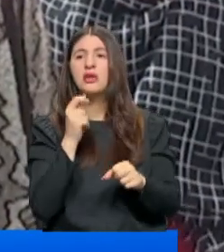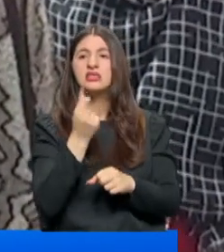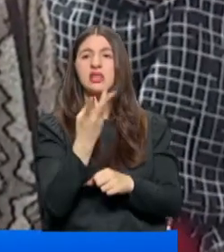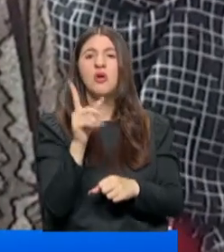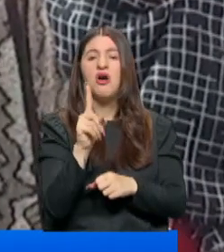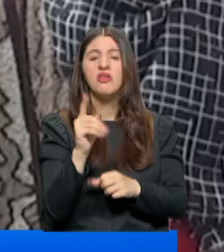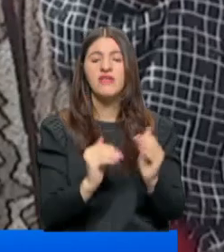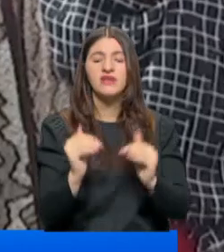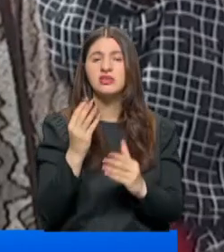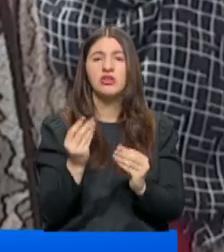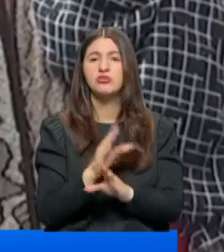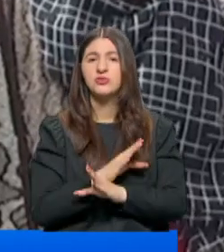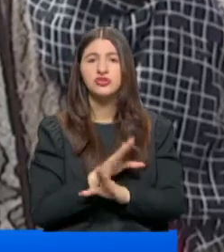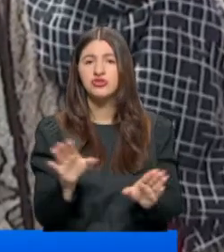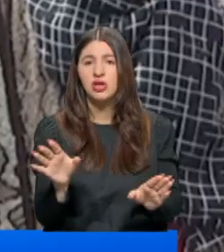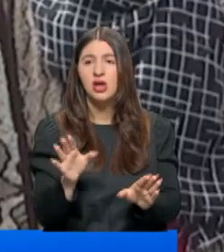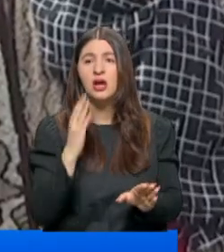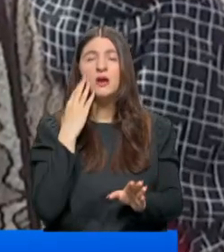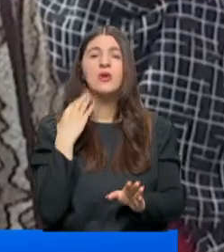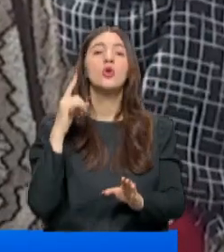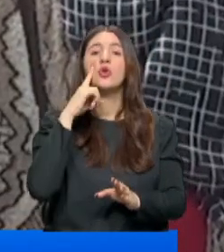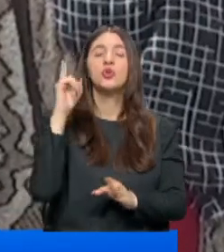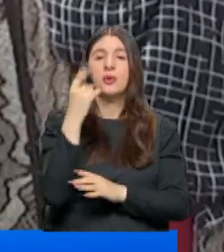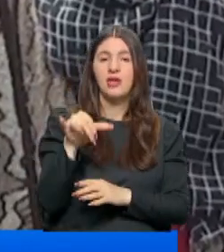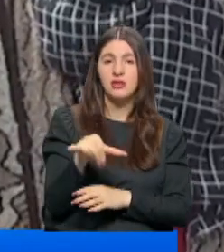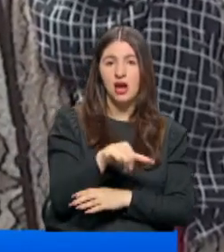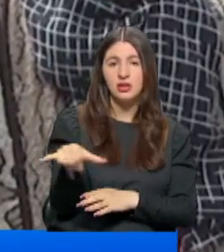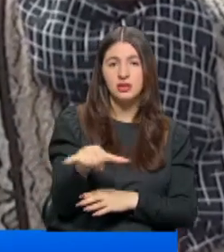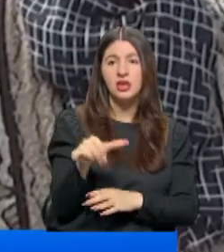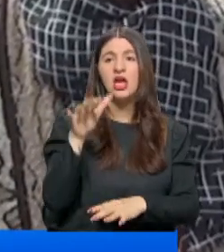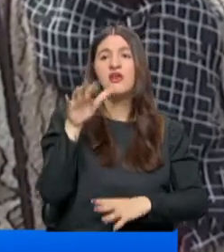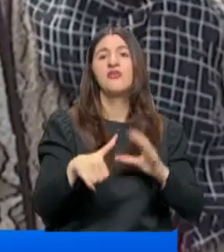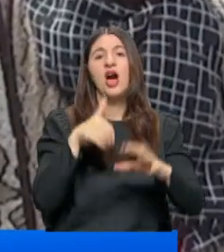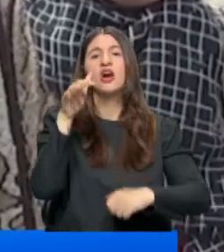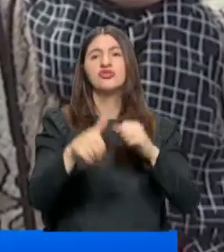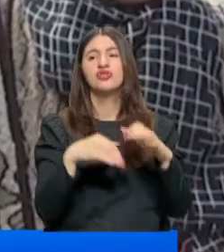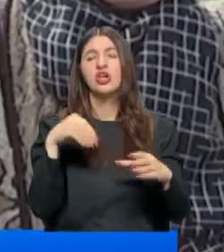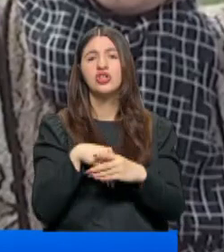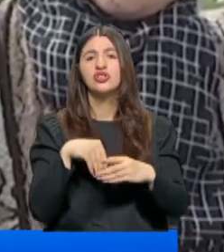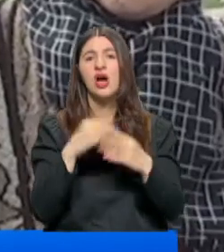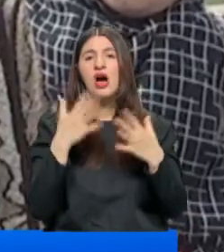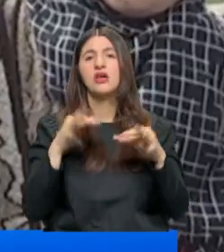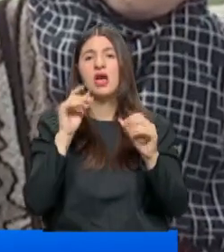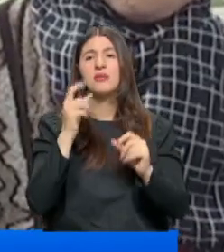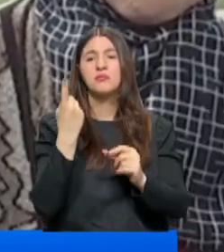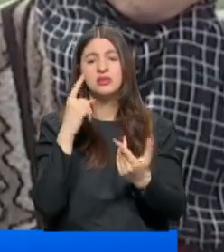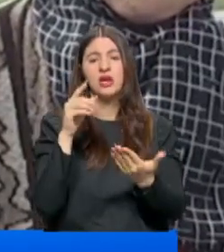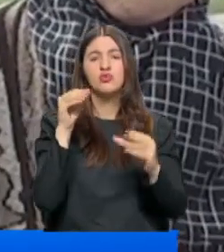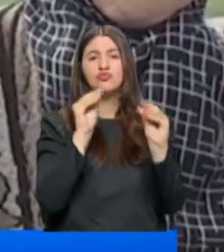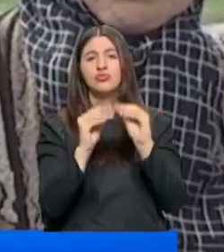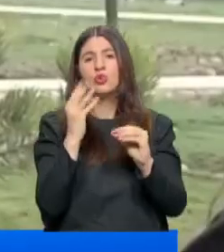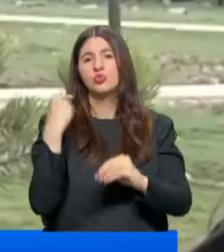sayısı onu geçmeyecek, hükümete yakın rantçılar için hazırlanan bir taslak